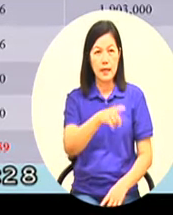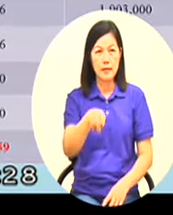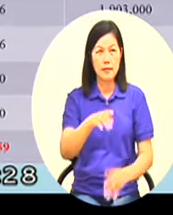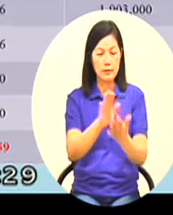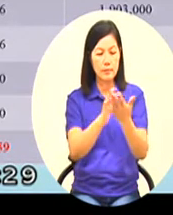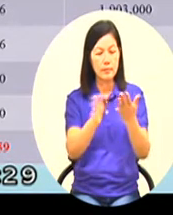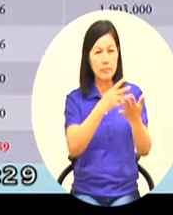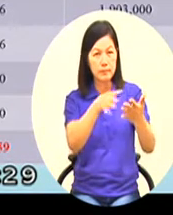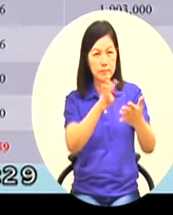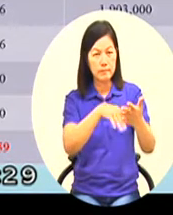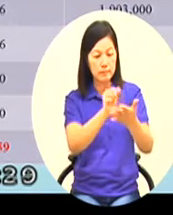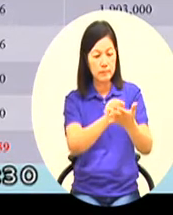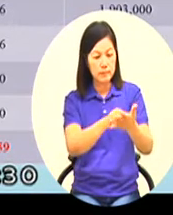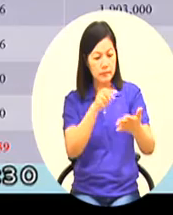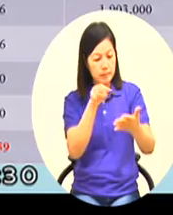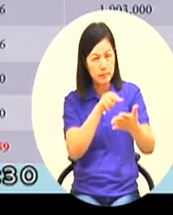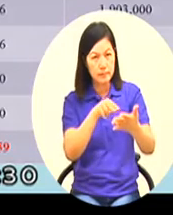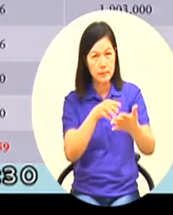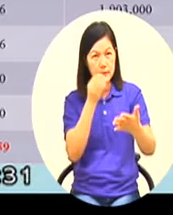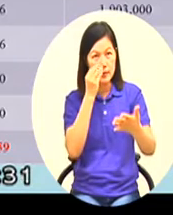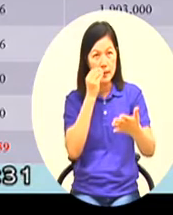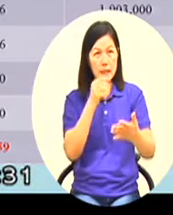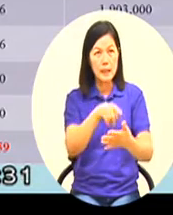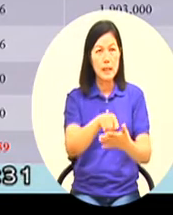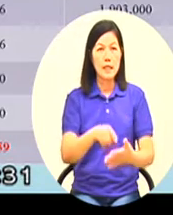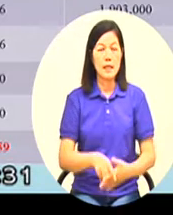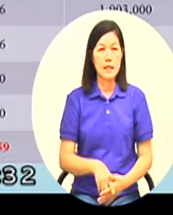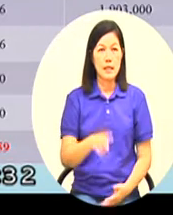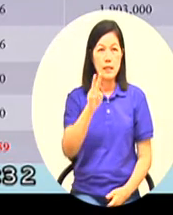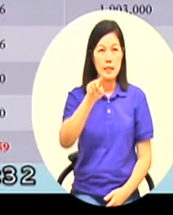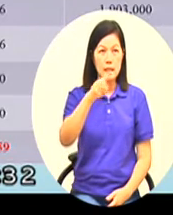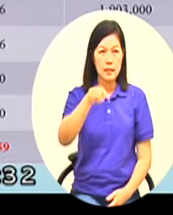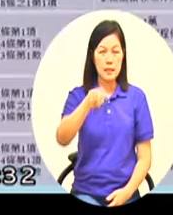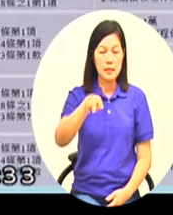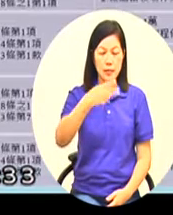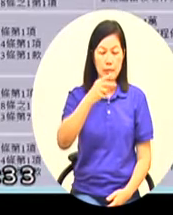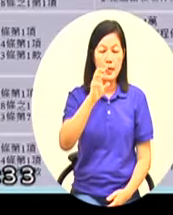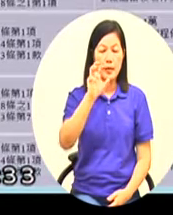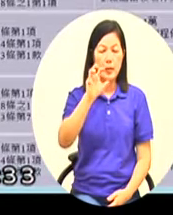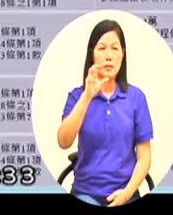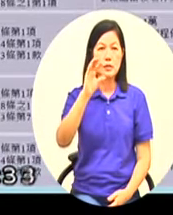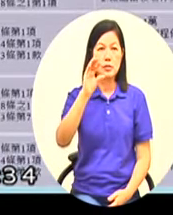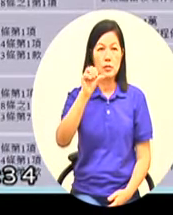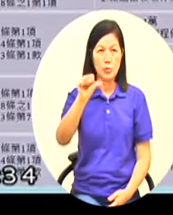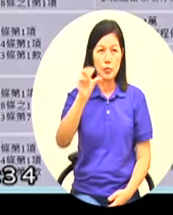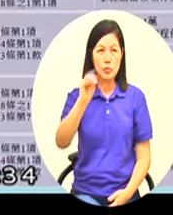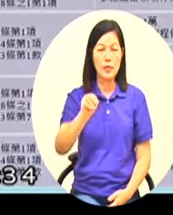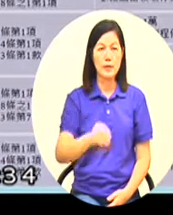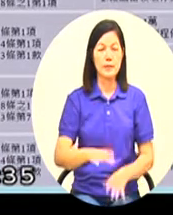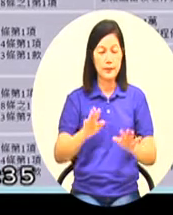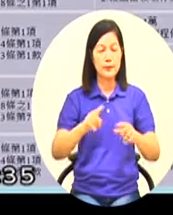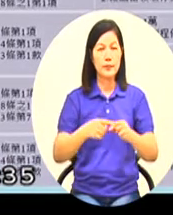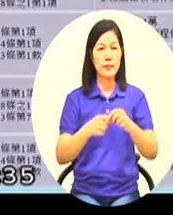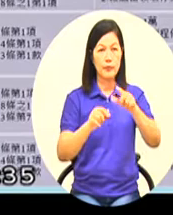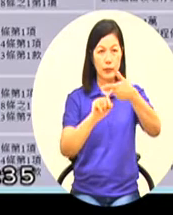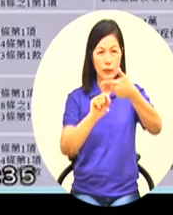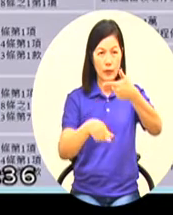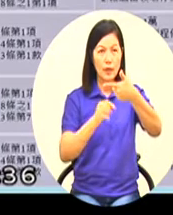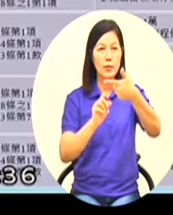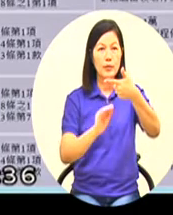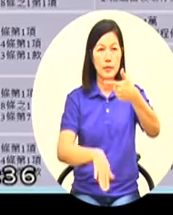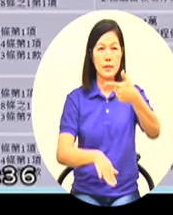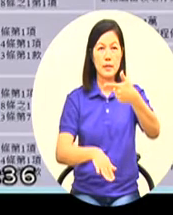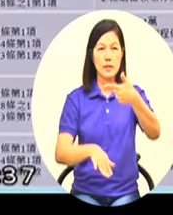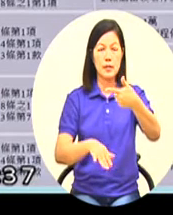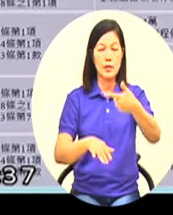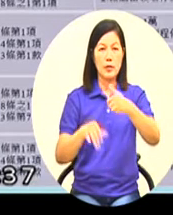累计采储的部分有2,285万。 今年一直到六月底，我们总共